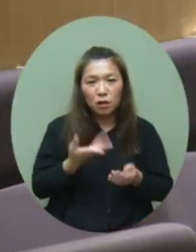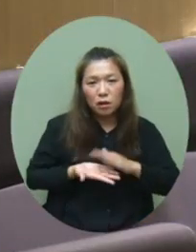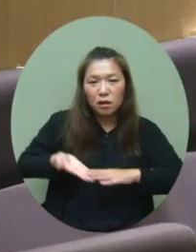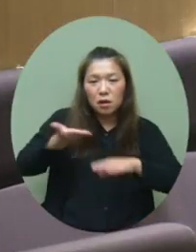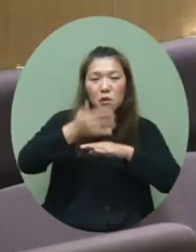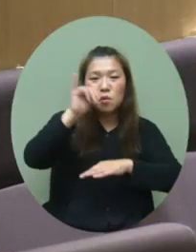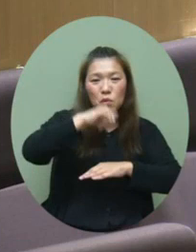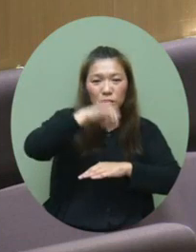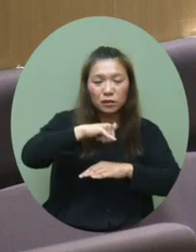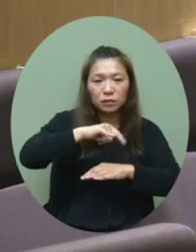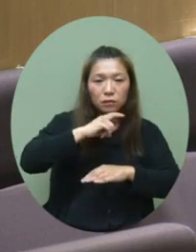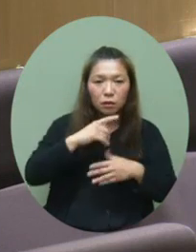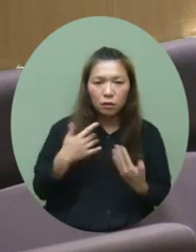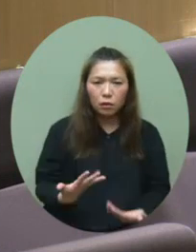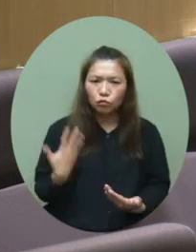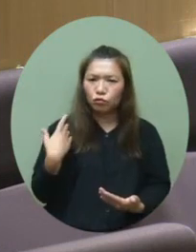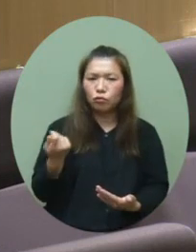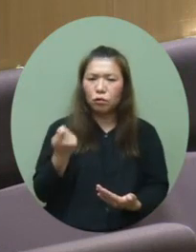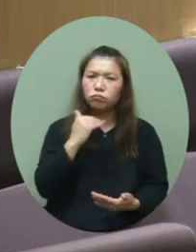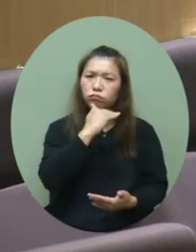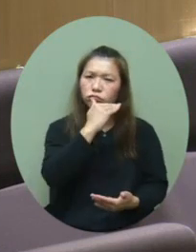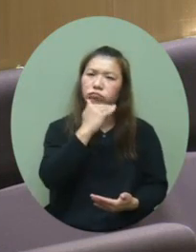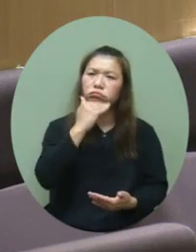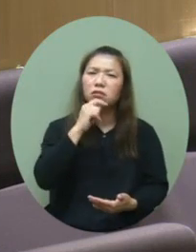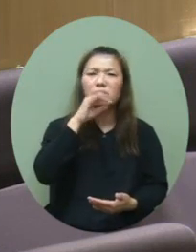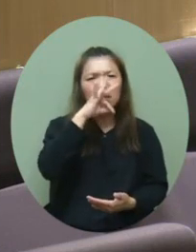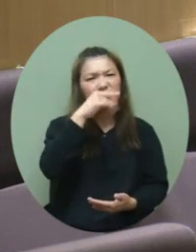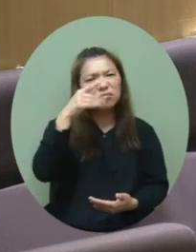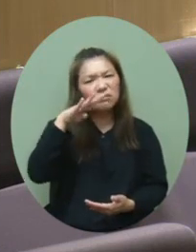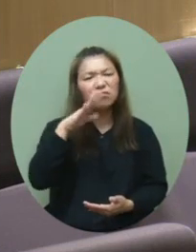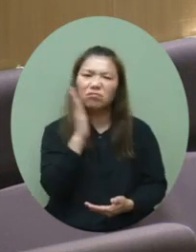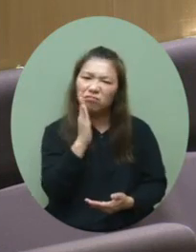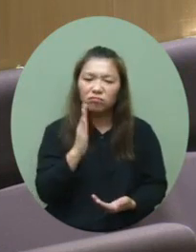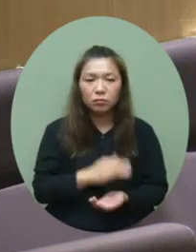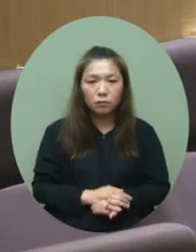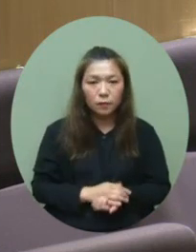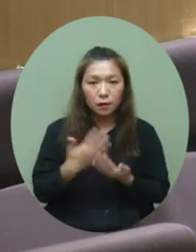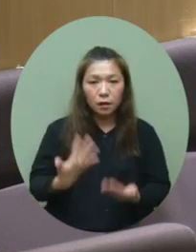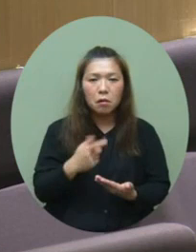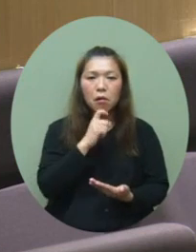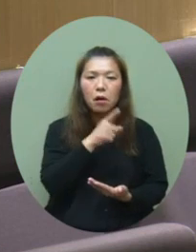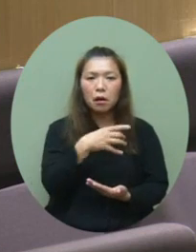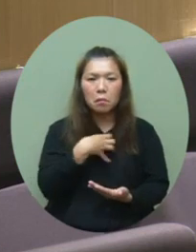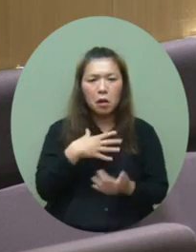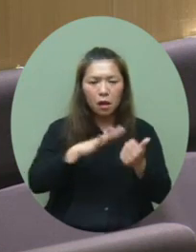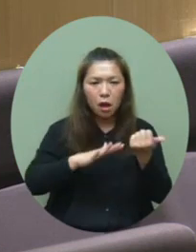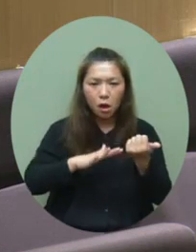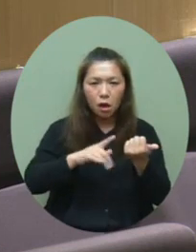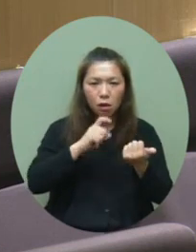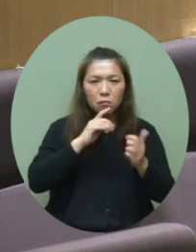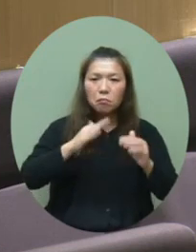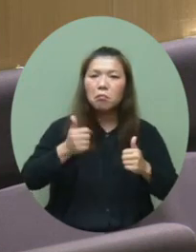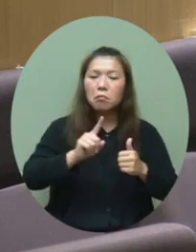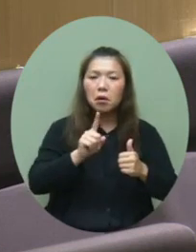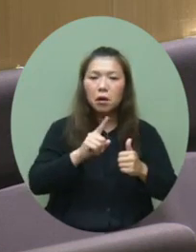6000宗，咁但係近日咧都維持喺3000多-4000宗啦。咁其實當中有啲乜嘢係影響到嗰個優勢